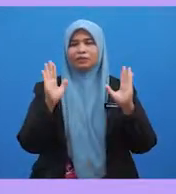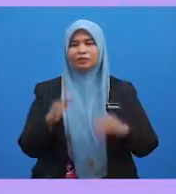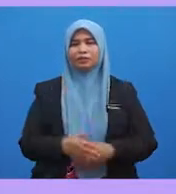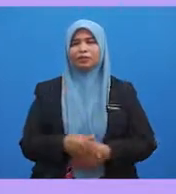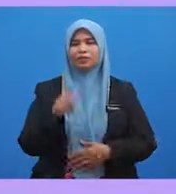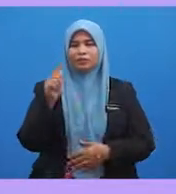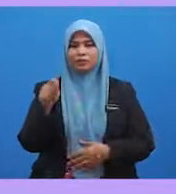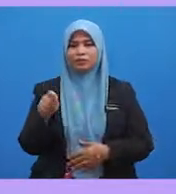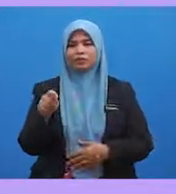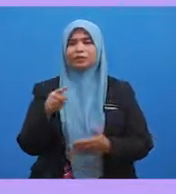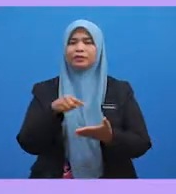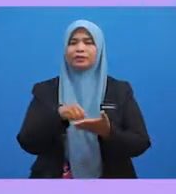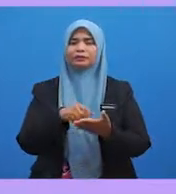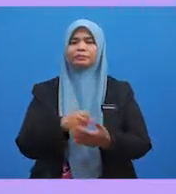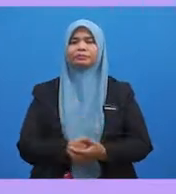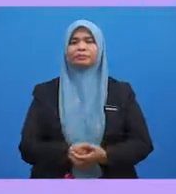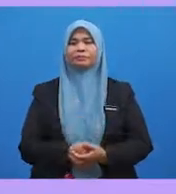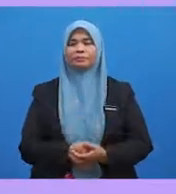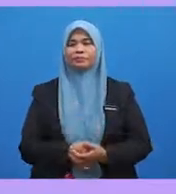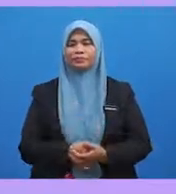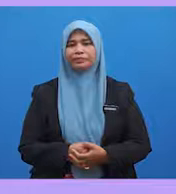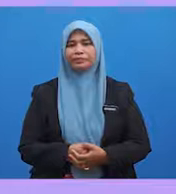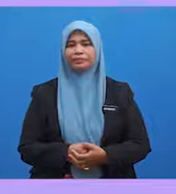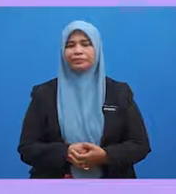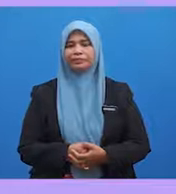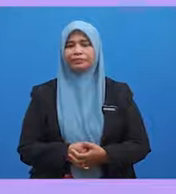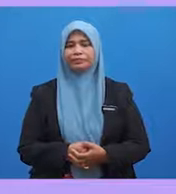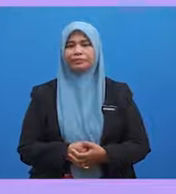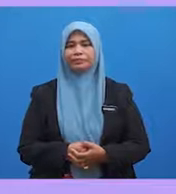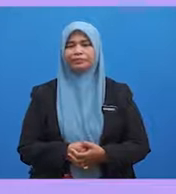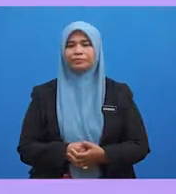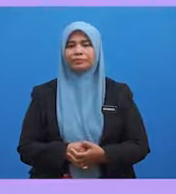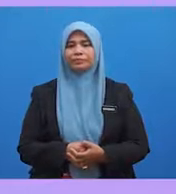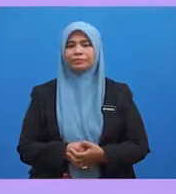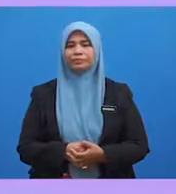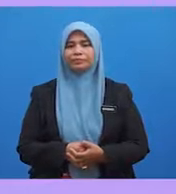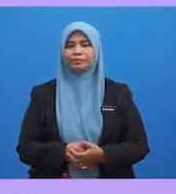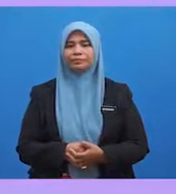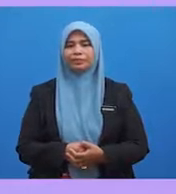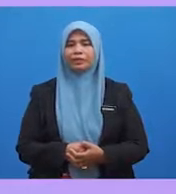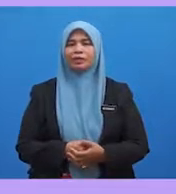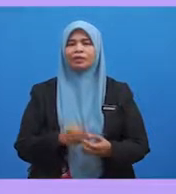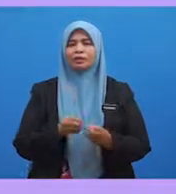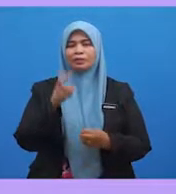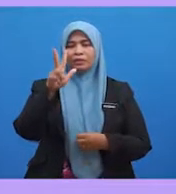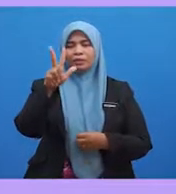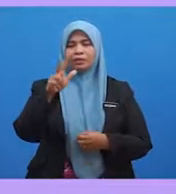melaksanakan solat sunat tahiyatul masjid dan solat sunat hajat. Yang